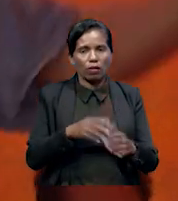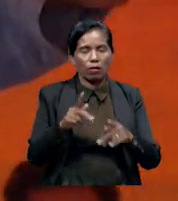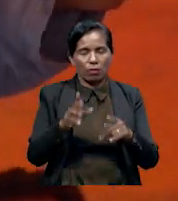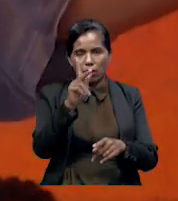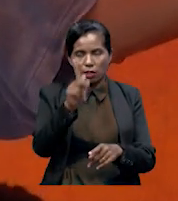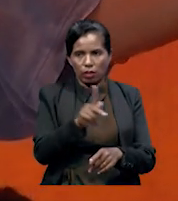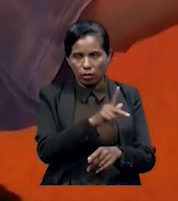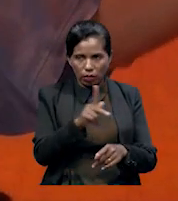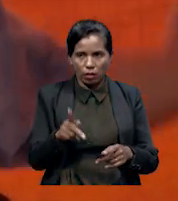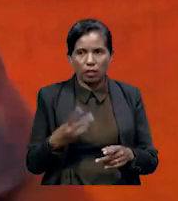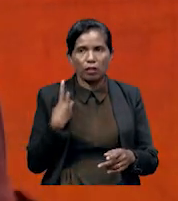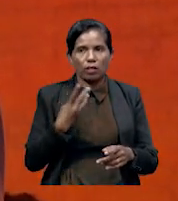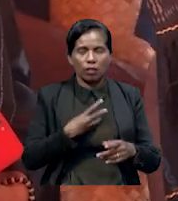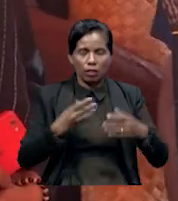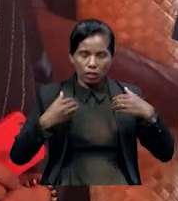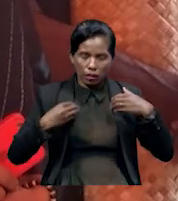e tem tantan cardeal ida